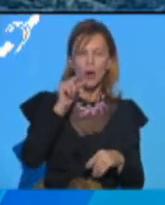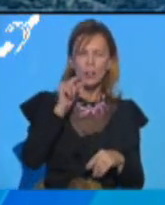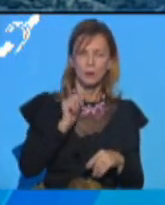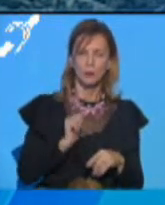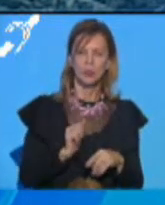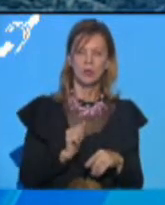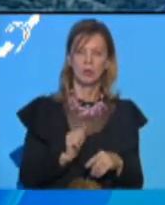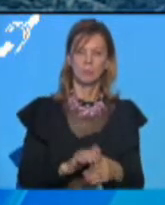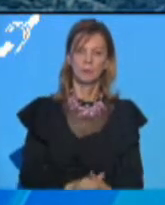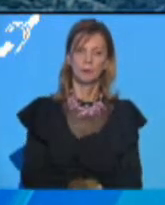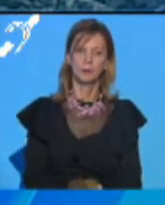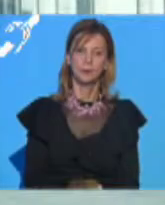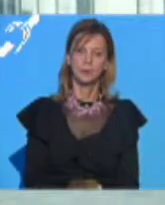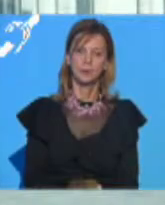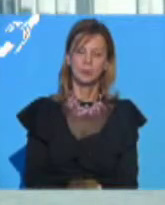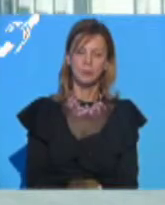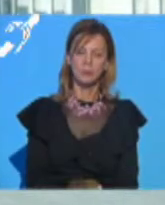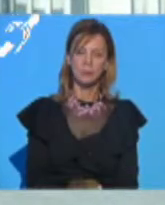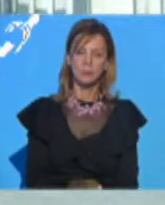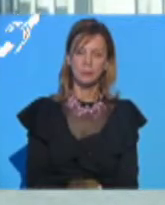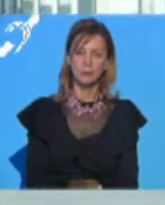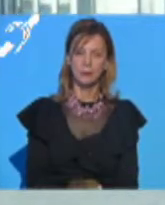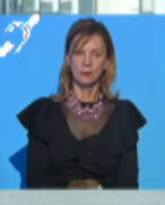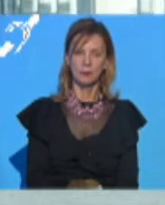în cantități mici.